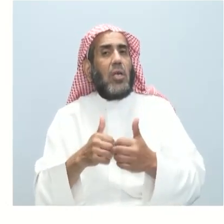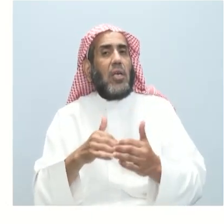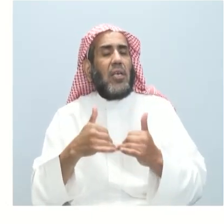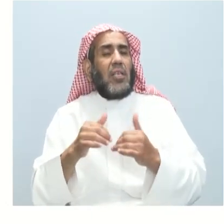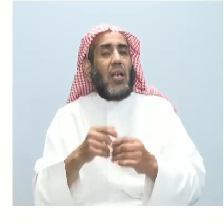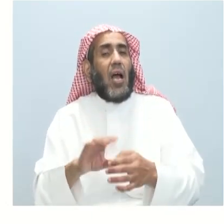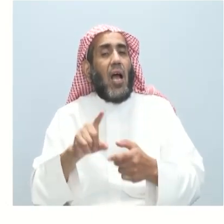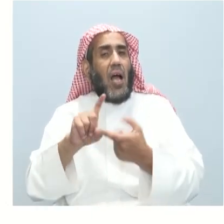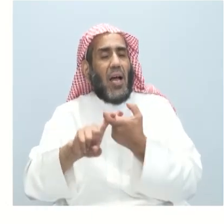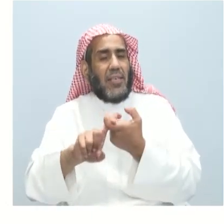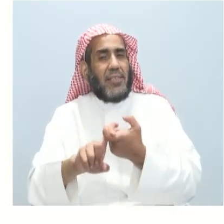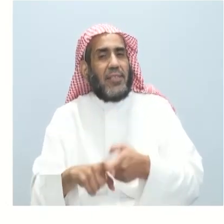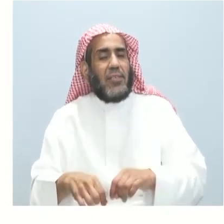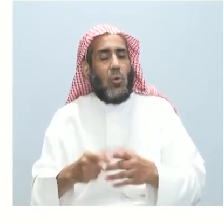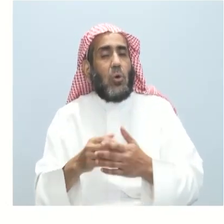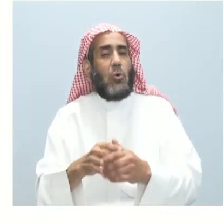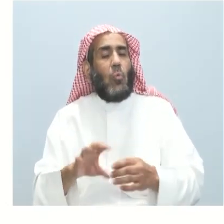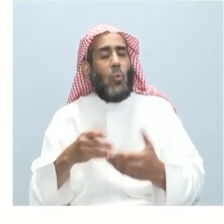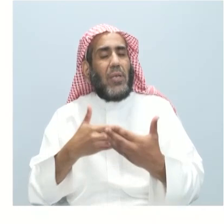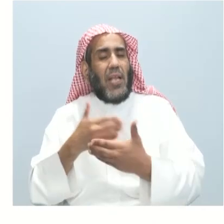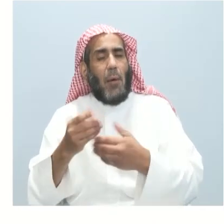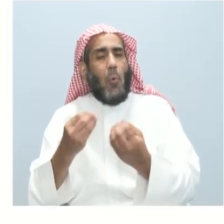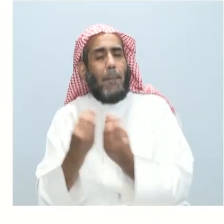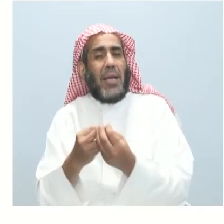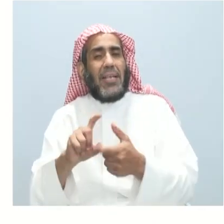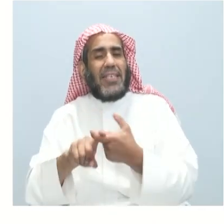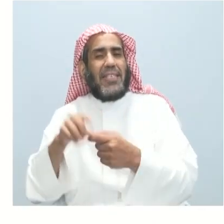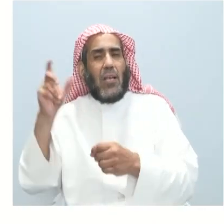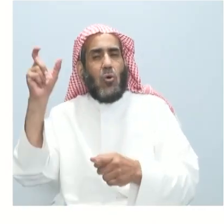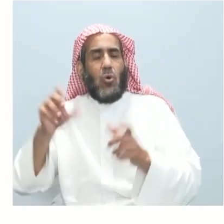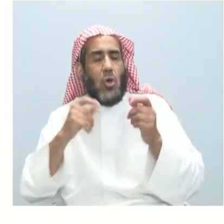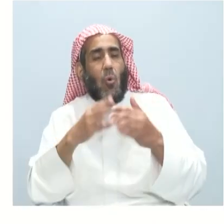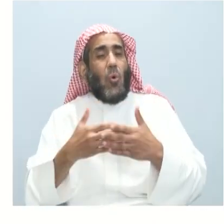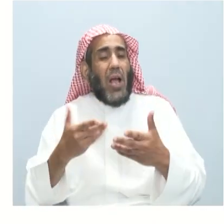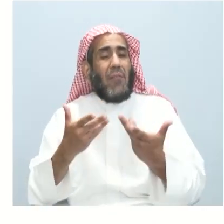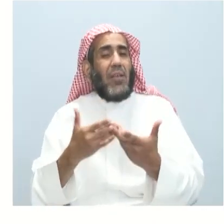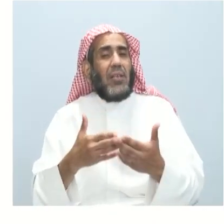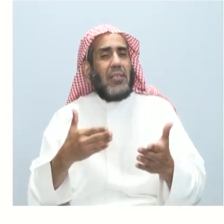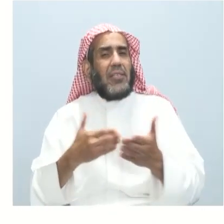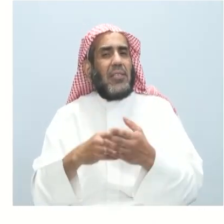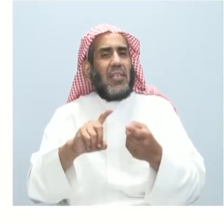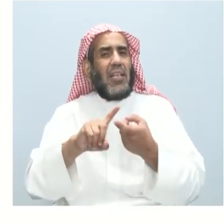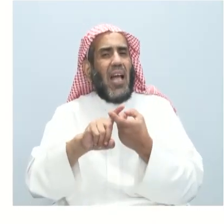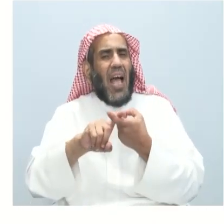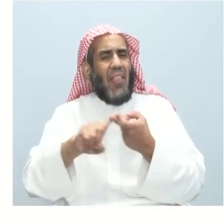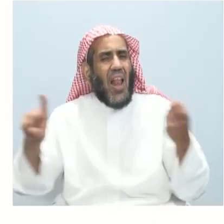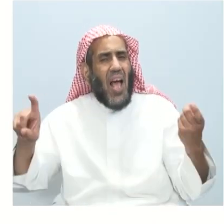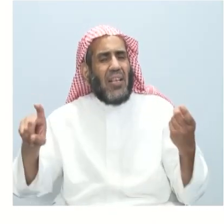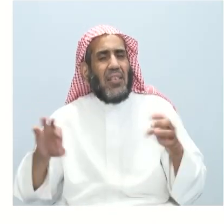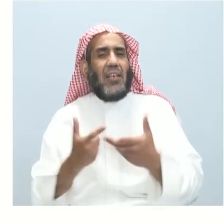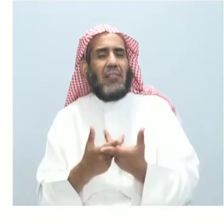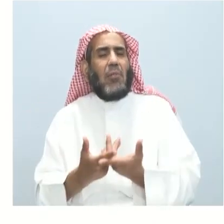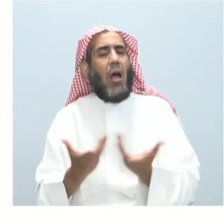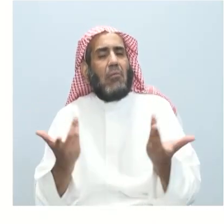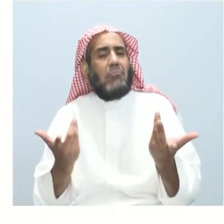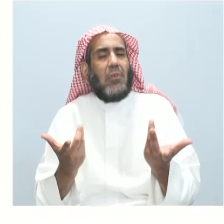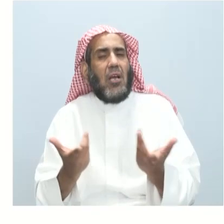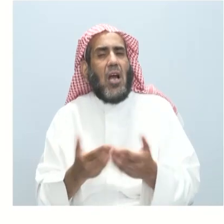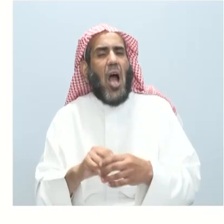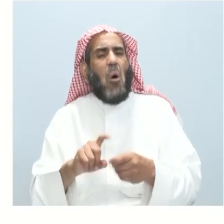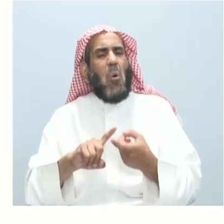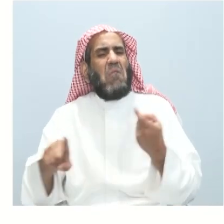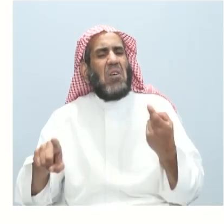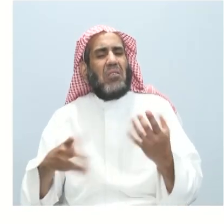طريق عقد النكاح والتعامل بين الزوجين وكيفيه انتهاء انتهاء هذ هذا العقد عن طريق الطلاق او